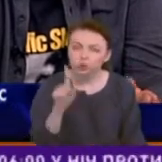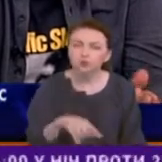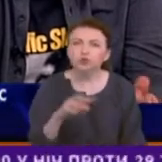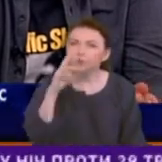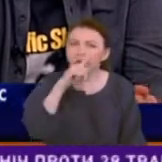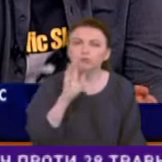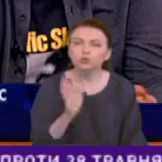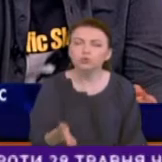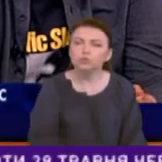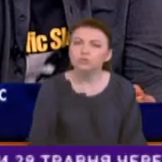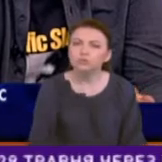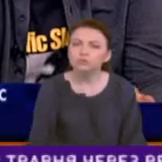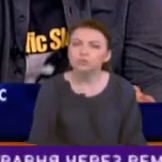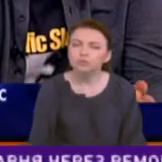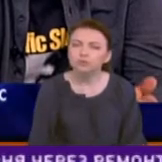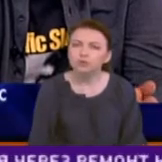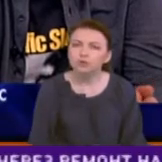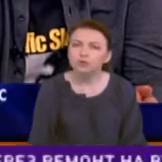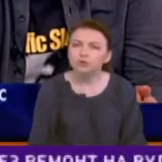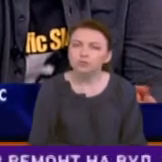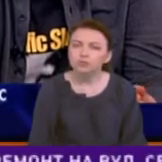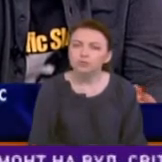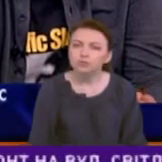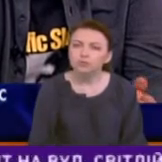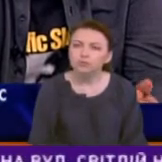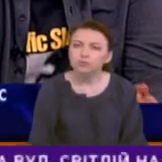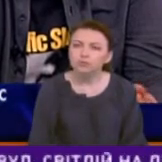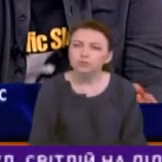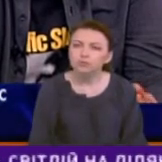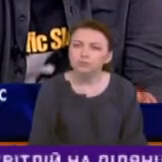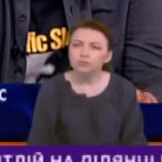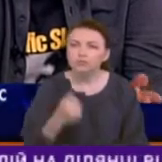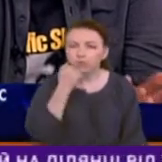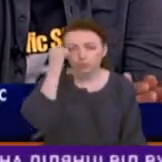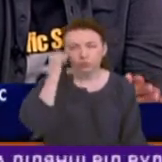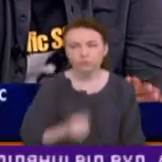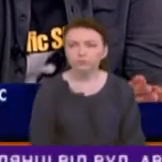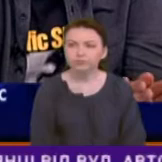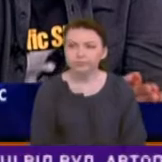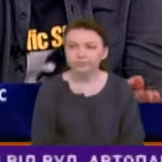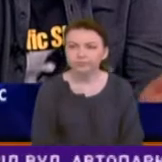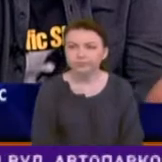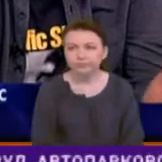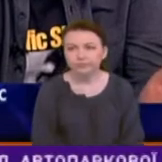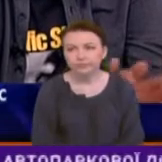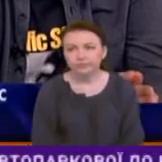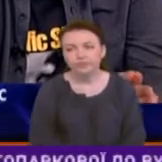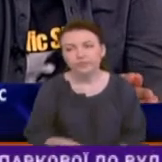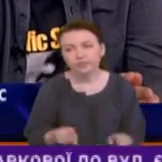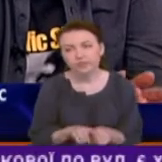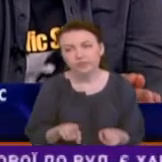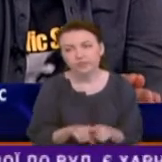неправий, як він каже про інших, що вони неправі. Дякую. Ну, все-таки